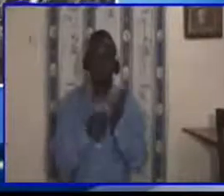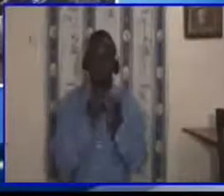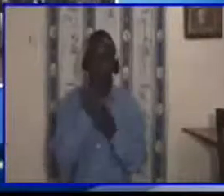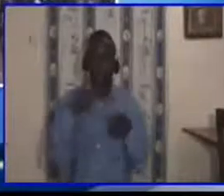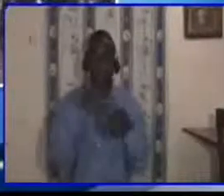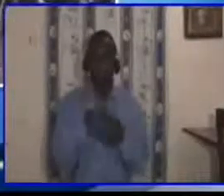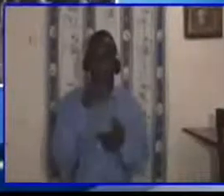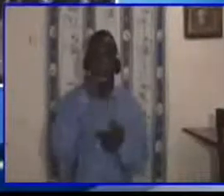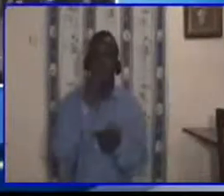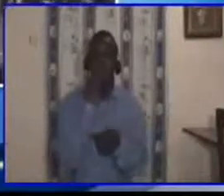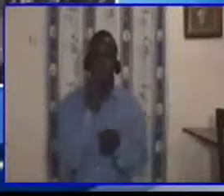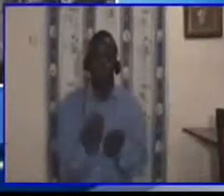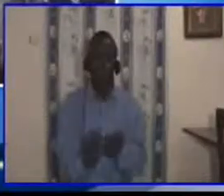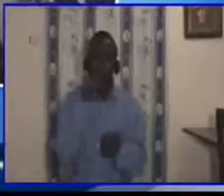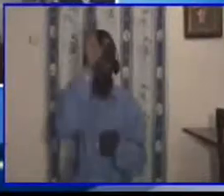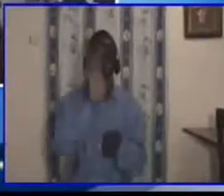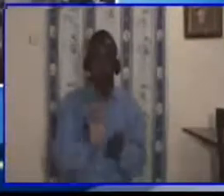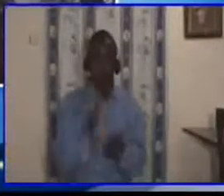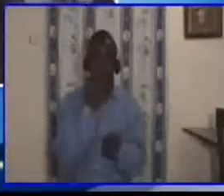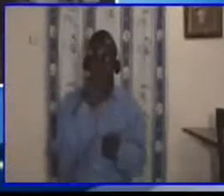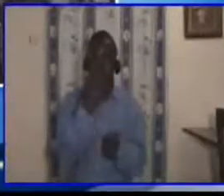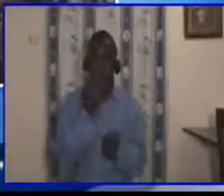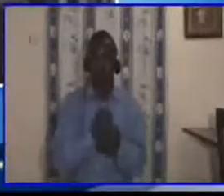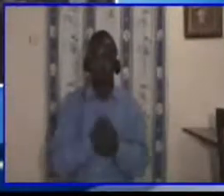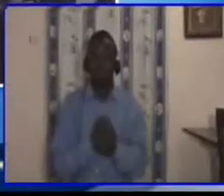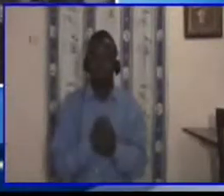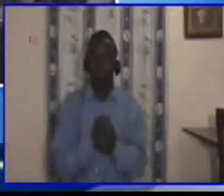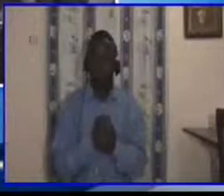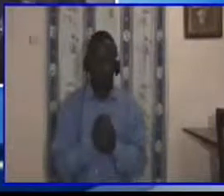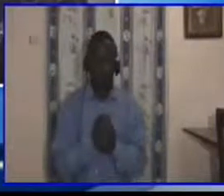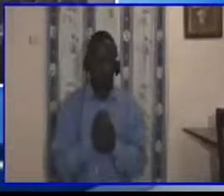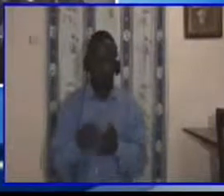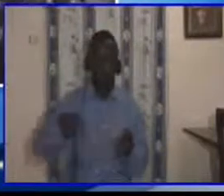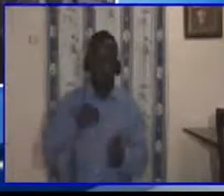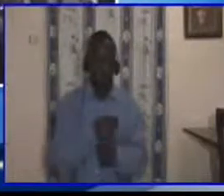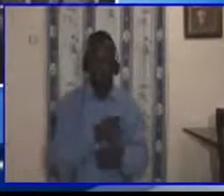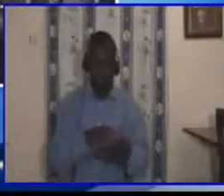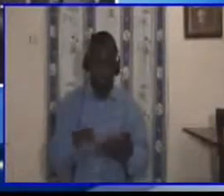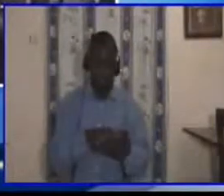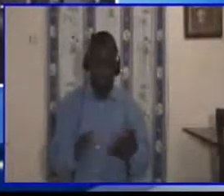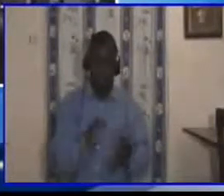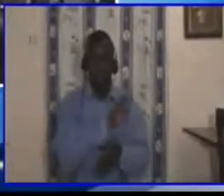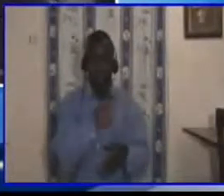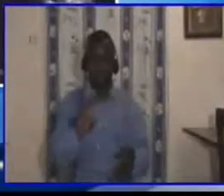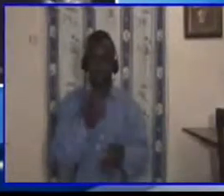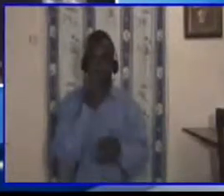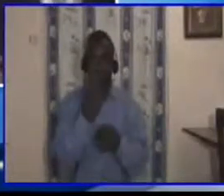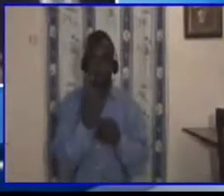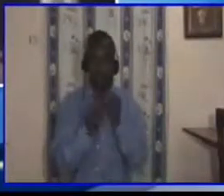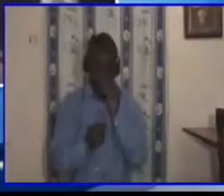noi leggeremo dal verso 11 fino al verso 15